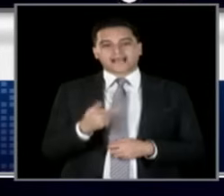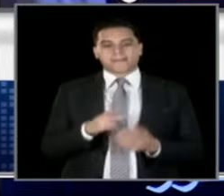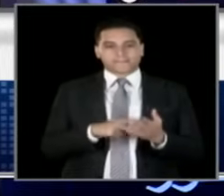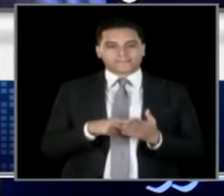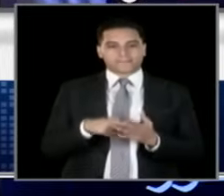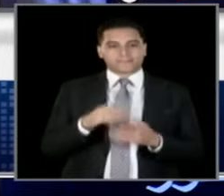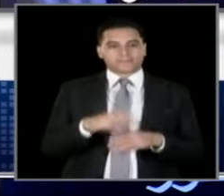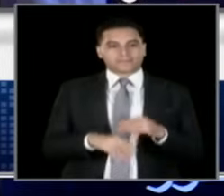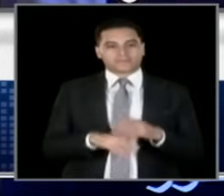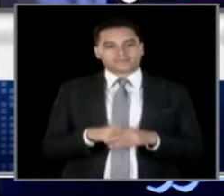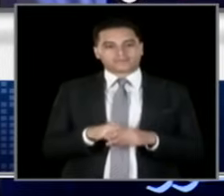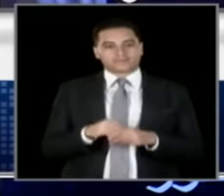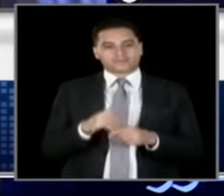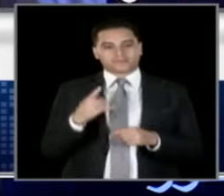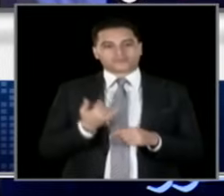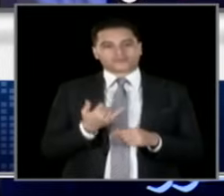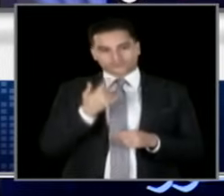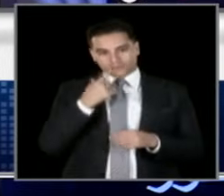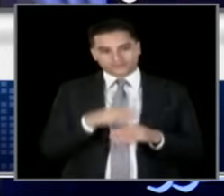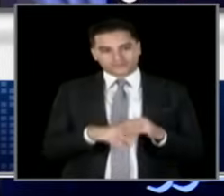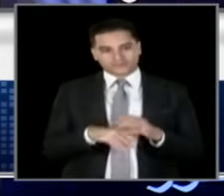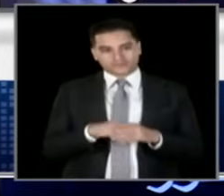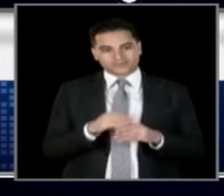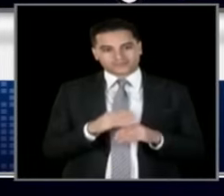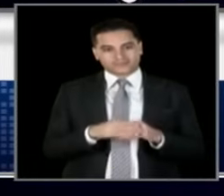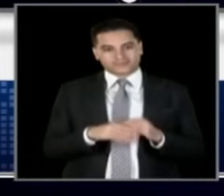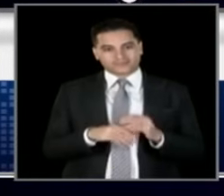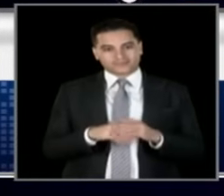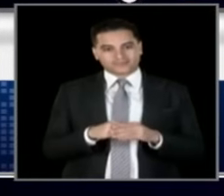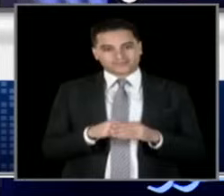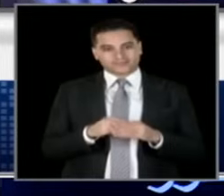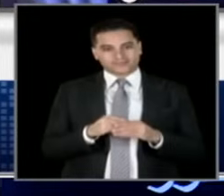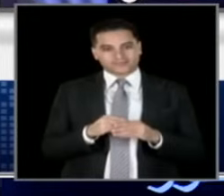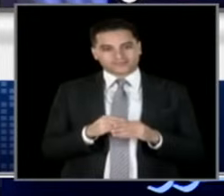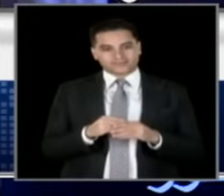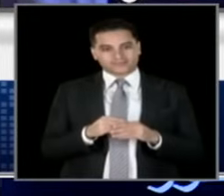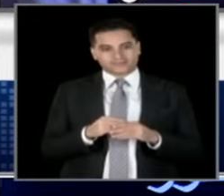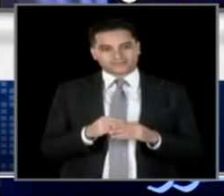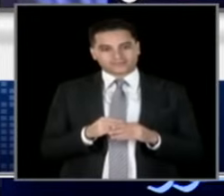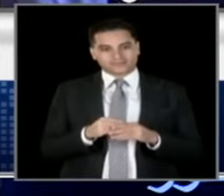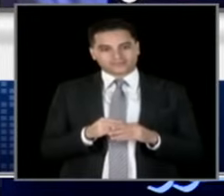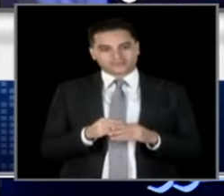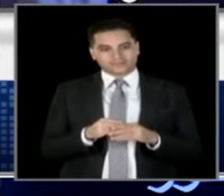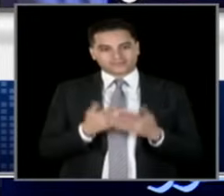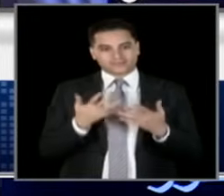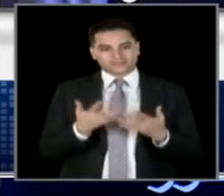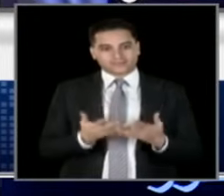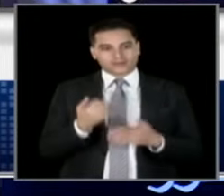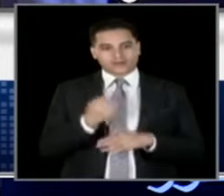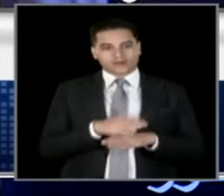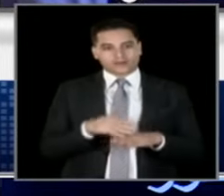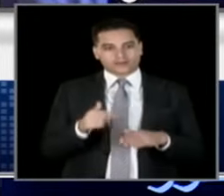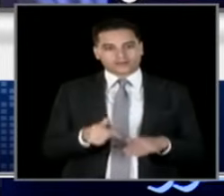الريسك؟ فيش ليه يا كرولوس؟ فيش توفيق أنه أنتخل منطق لي الإجابة كثافة والأرض